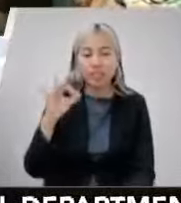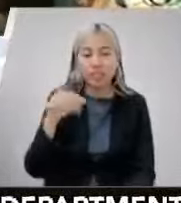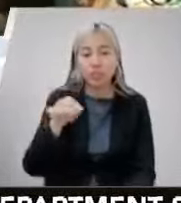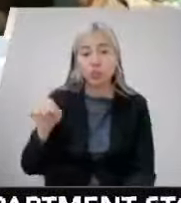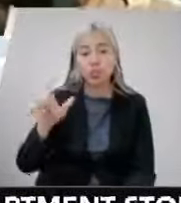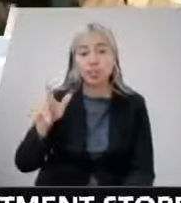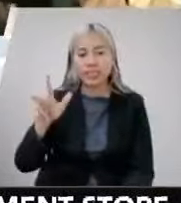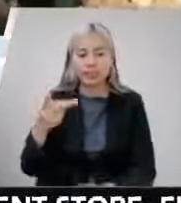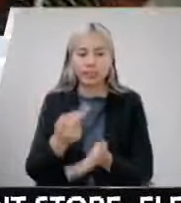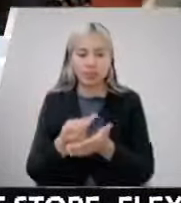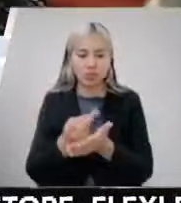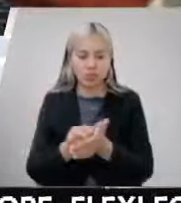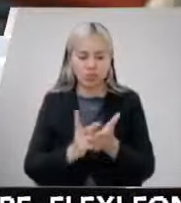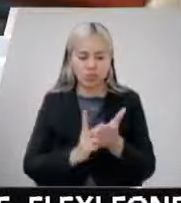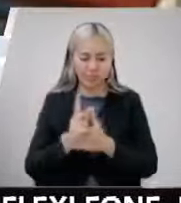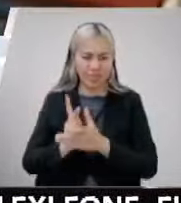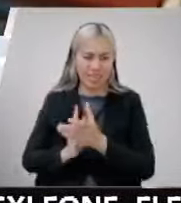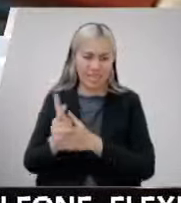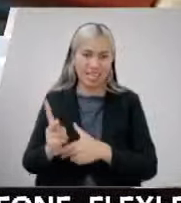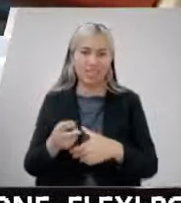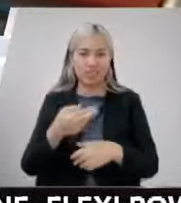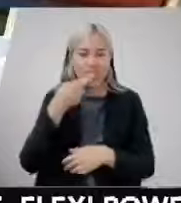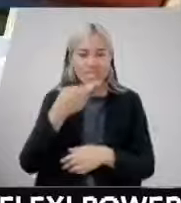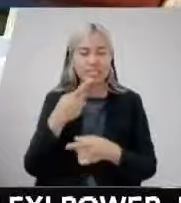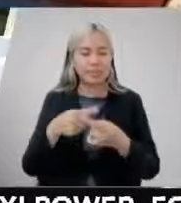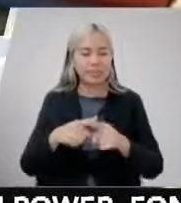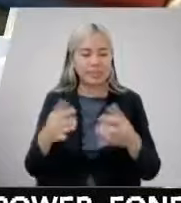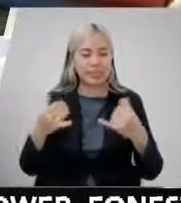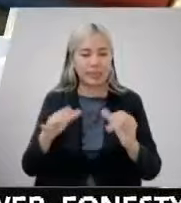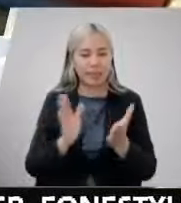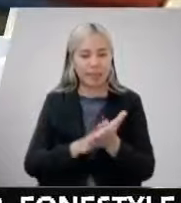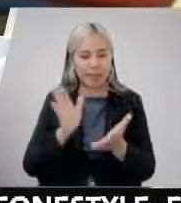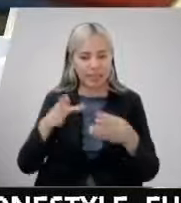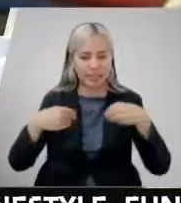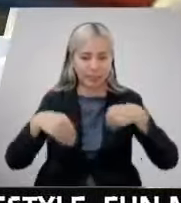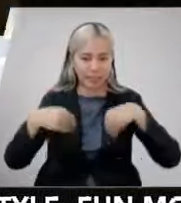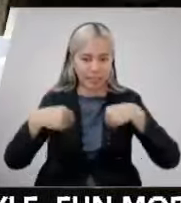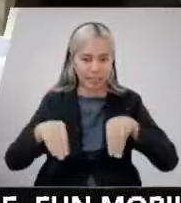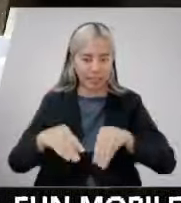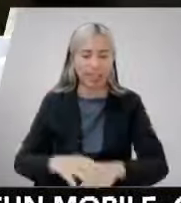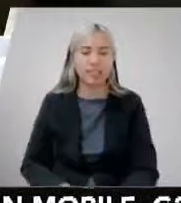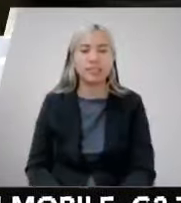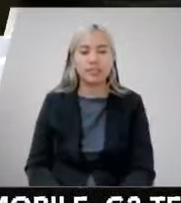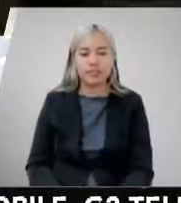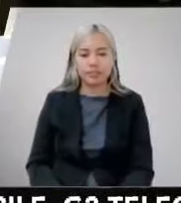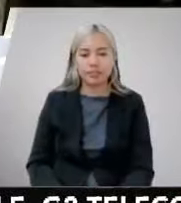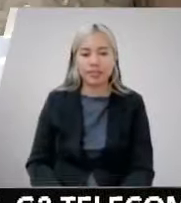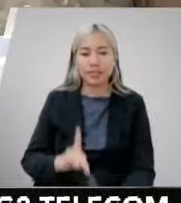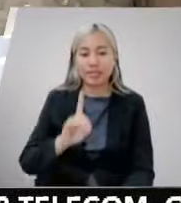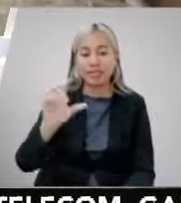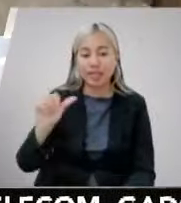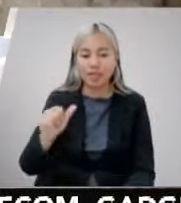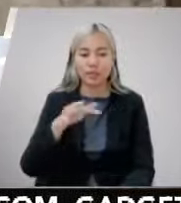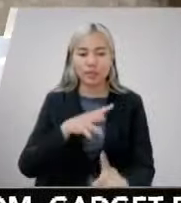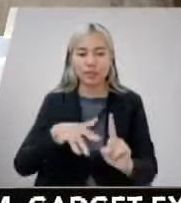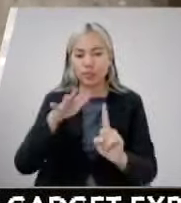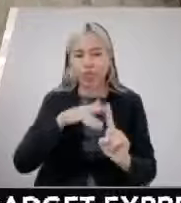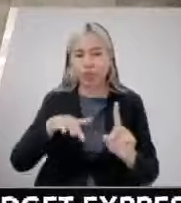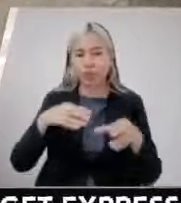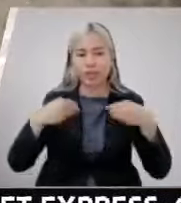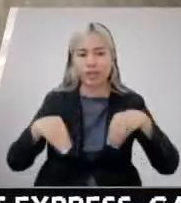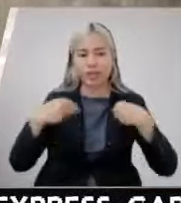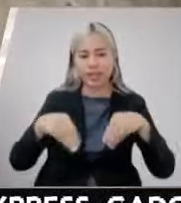pero nananatili pa rin mataas ang presyo sa mga pamilihan. Batay sa price monitoring ng DA sa ilang pamilihan sa Metro Manila, naglalaro ang